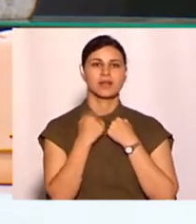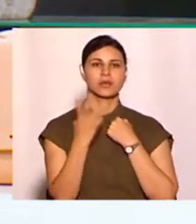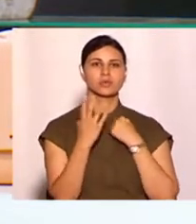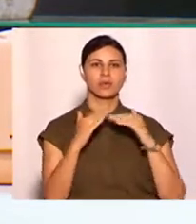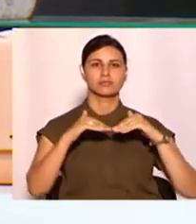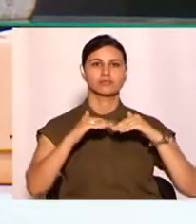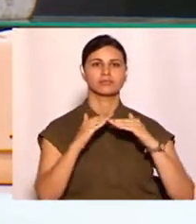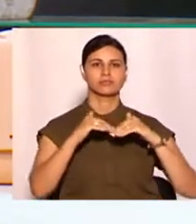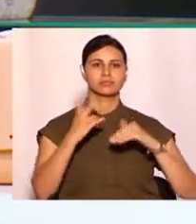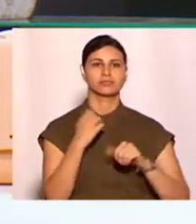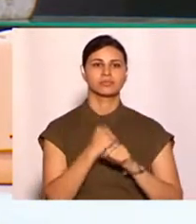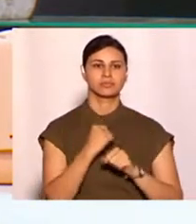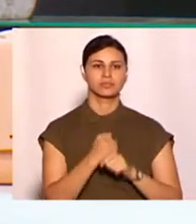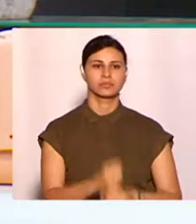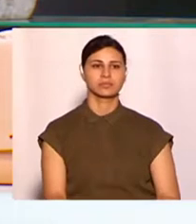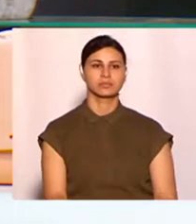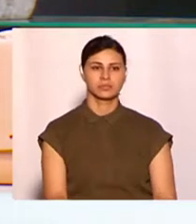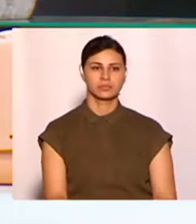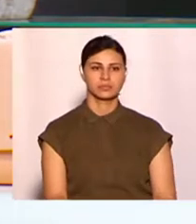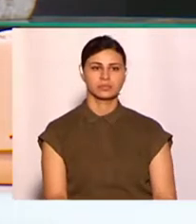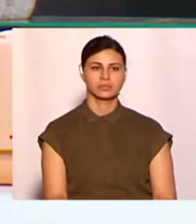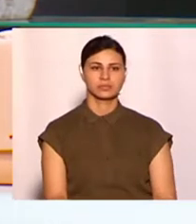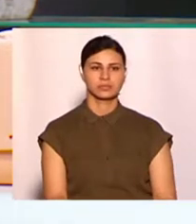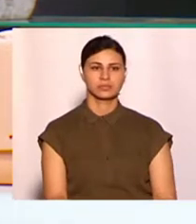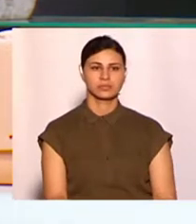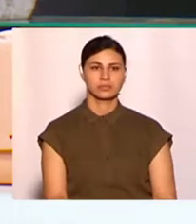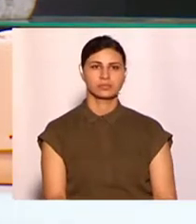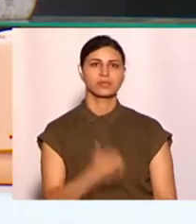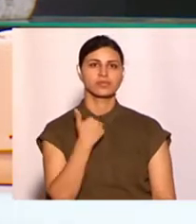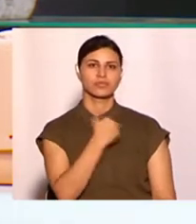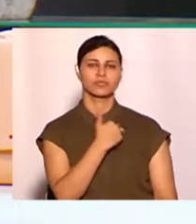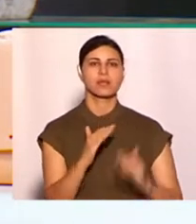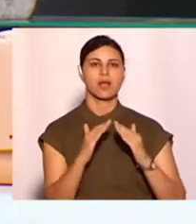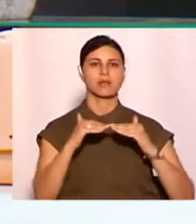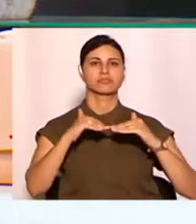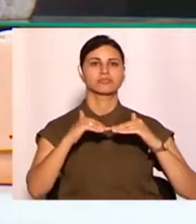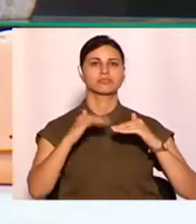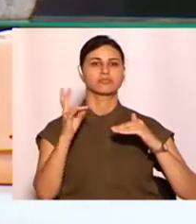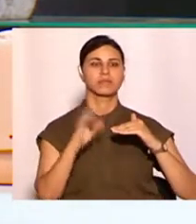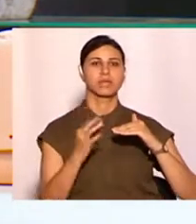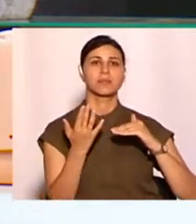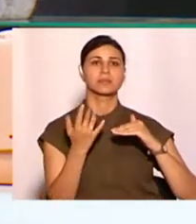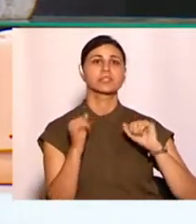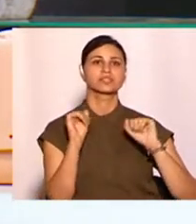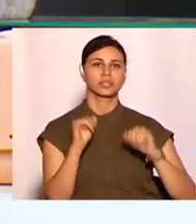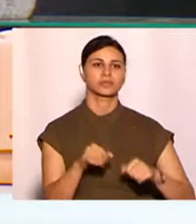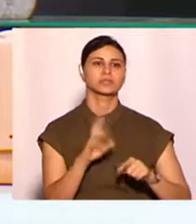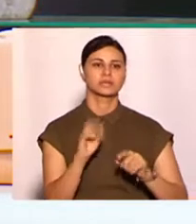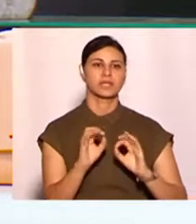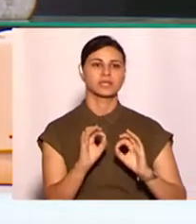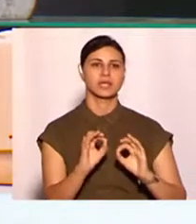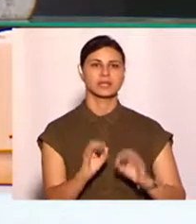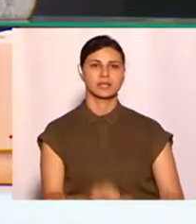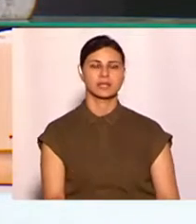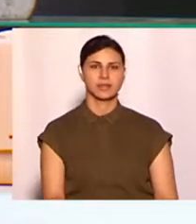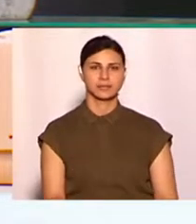ორივე იდაყვი. ანუ საბოლოო ჯამში გვინდა ეს ეფექტი, მაგრამ რამდენადაც შეგვიძლია და ნელ-ნელა